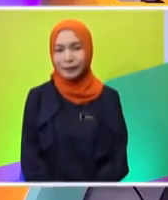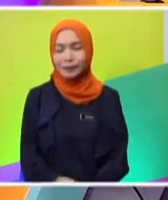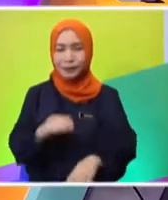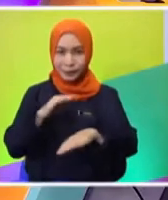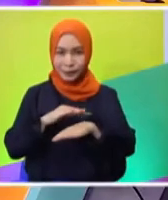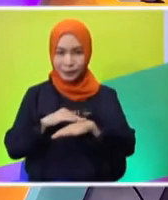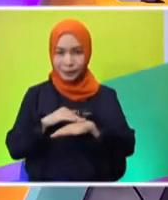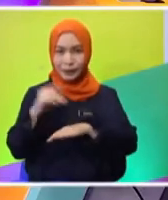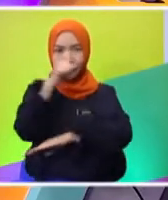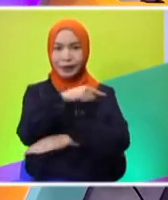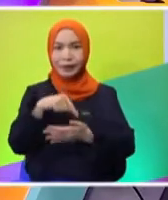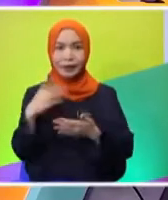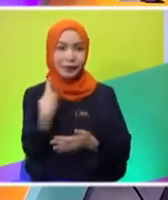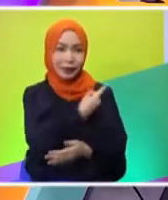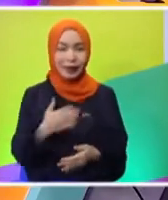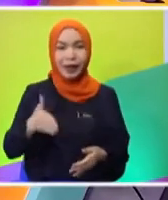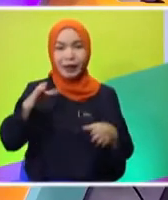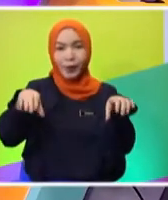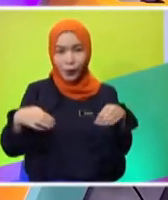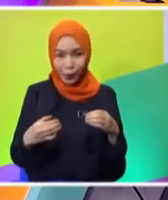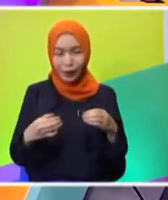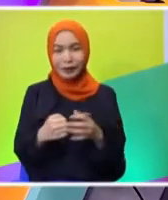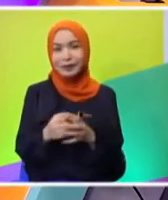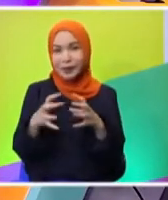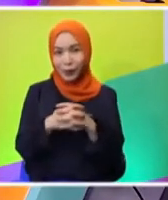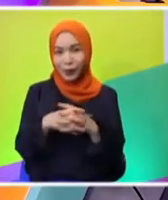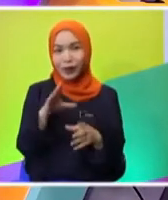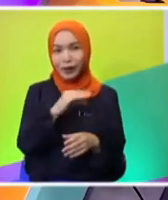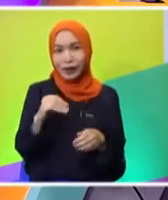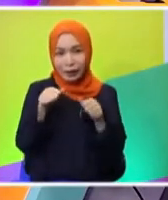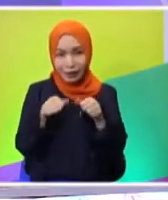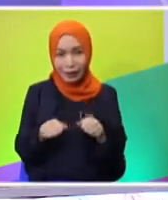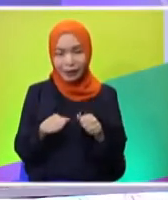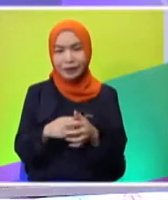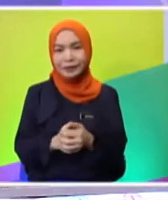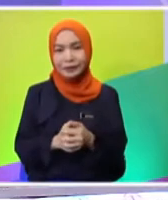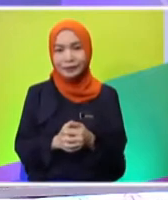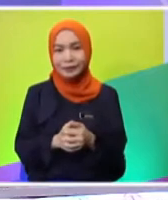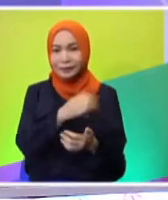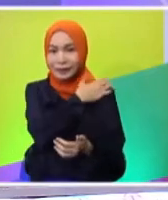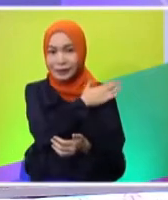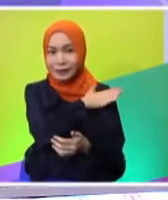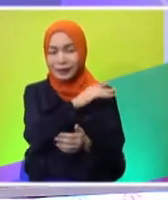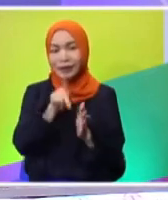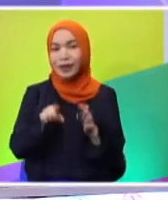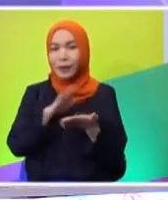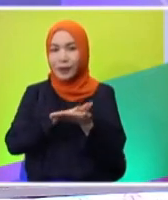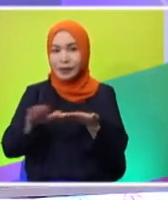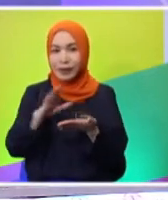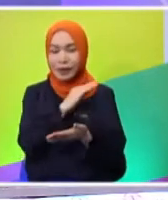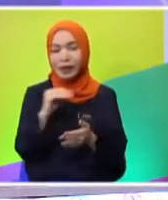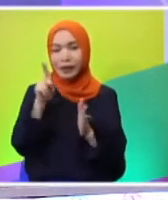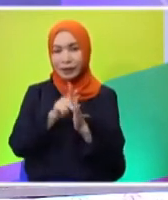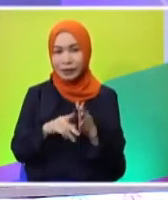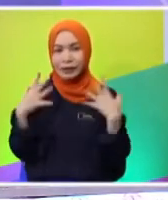pada hari ini kita akan membuat Pancuran dan kita penuh menekankan aspek kebersihan dan juga keselamatan jadi hari ini kita